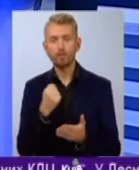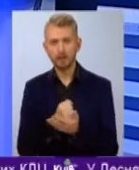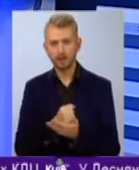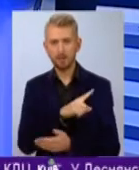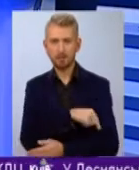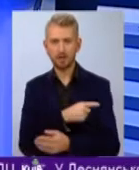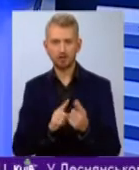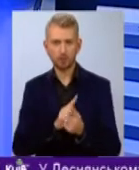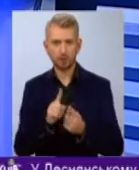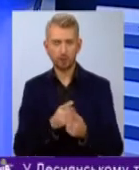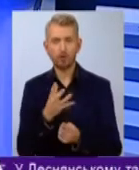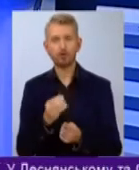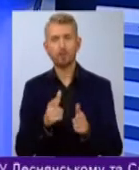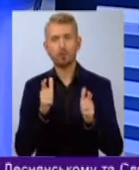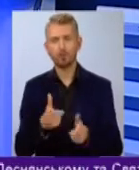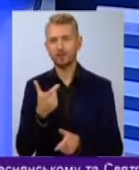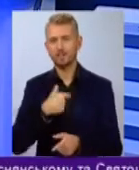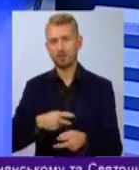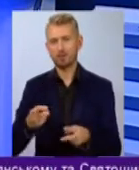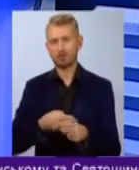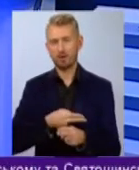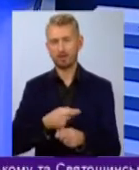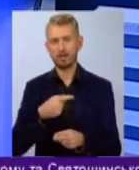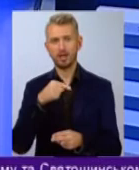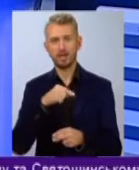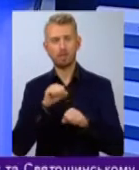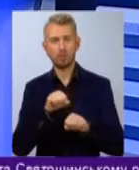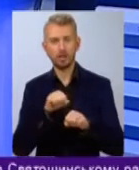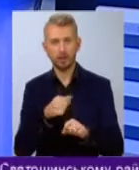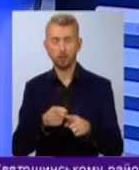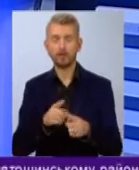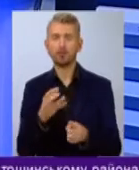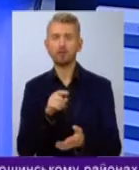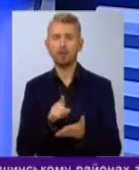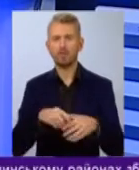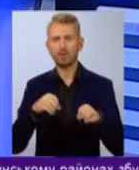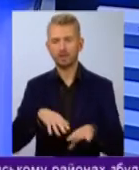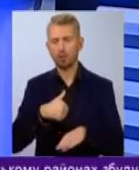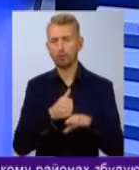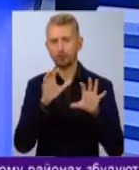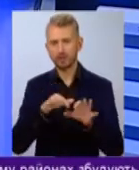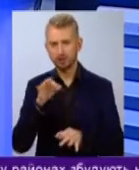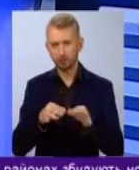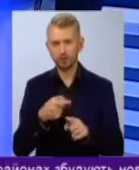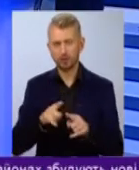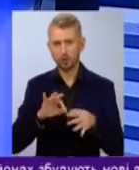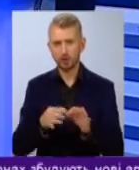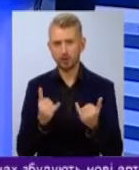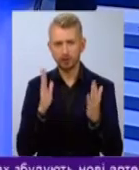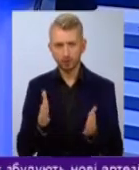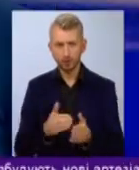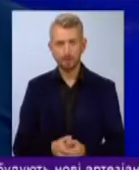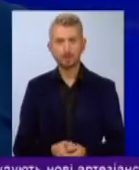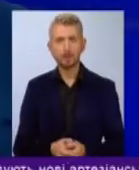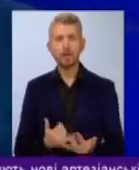реформу. А ще погодились себе позбавити імунітету. Щоправда, це ще має вирішити Конституційний суд. Ну, про все це зараз докладніше. Отже, в